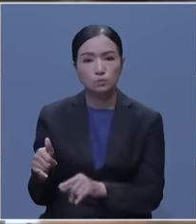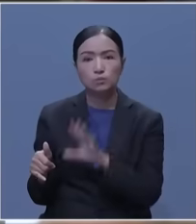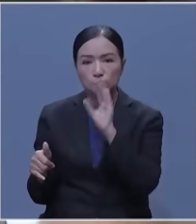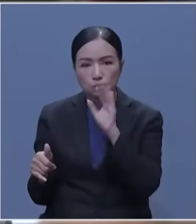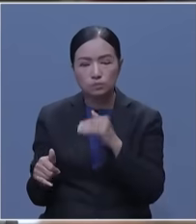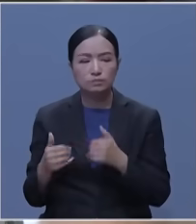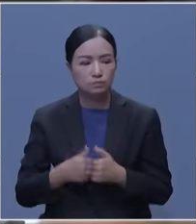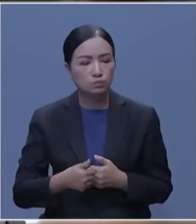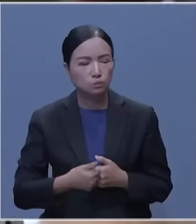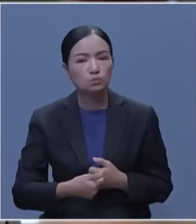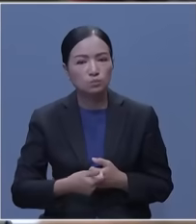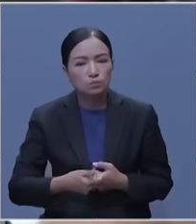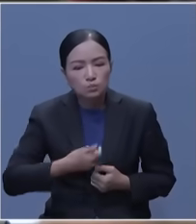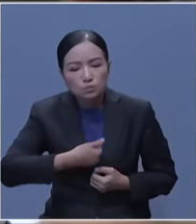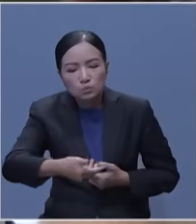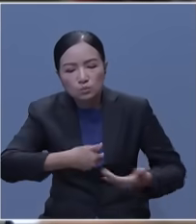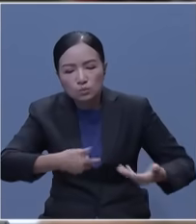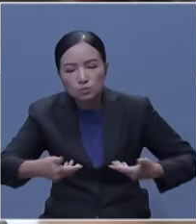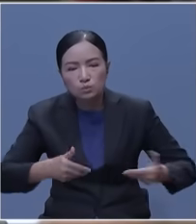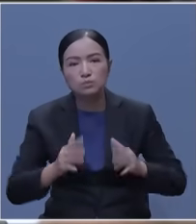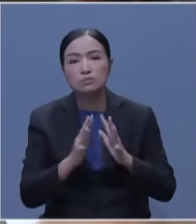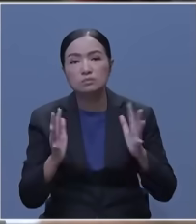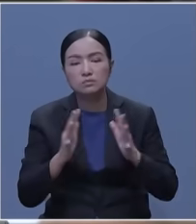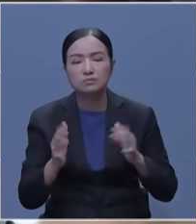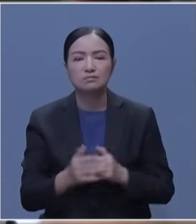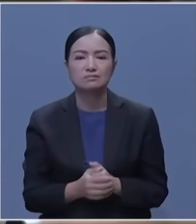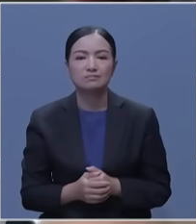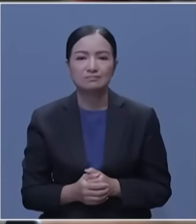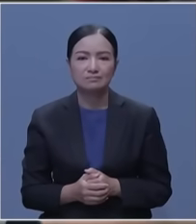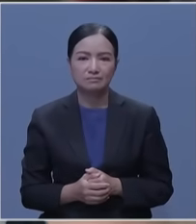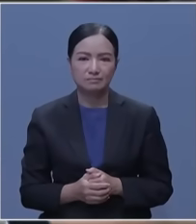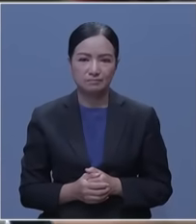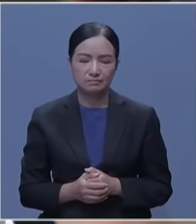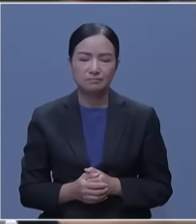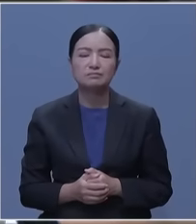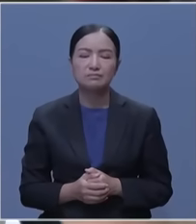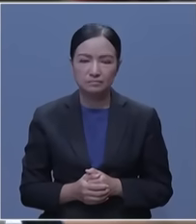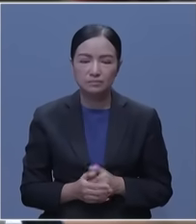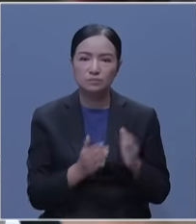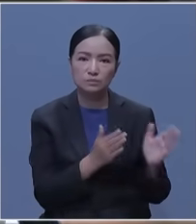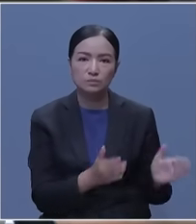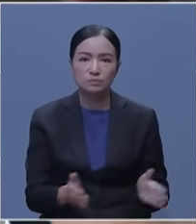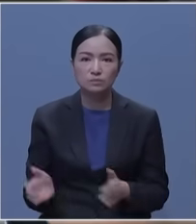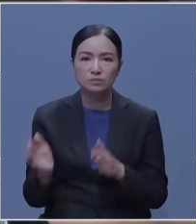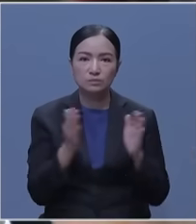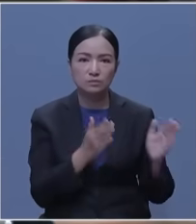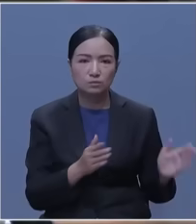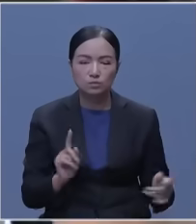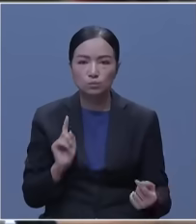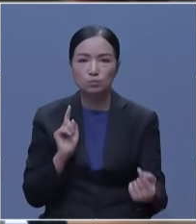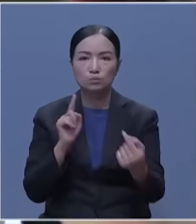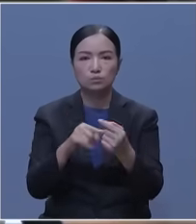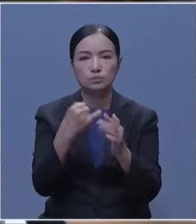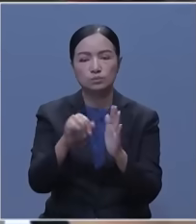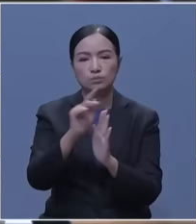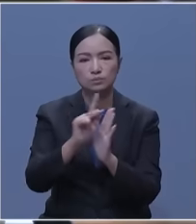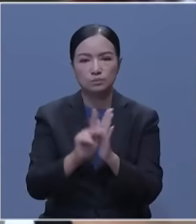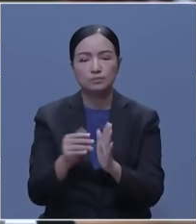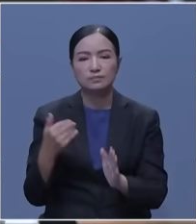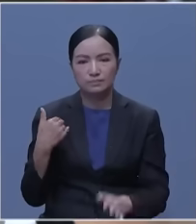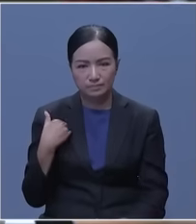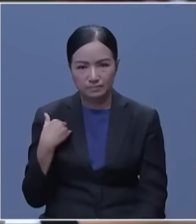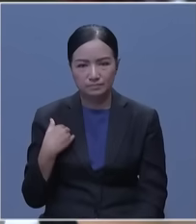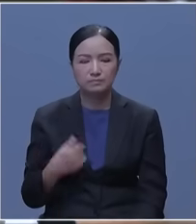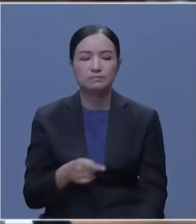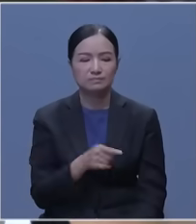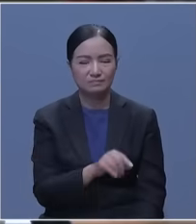อกันมาเยอะนั่นหมายความว่ากระบวนการที่อาจจะนำไปสู่การกระทำความผิดกฎหมายเนี่ยไม่ได้มีแค่นายกแต่อาจจะมีส.ส.มีนักการ